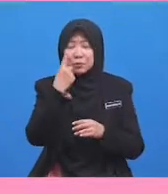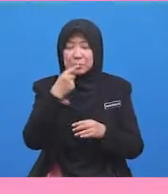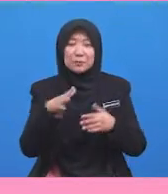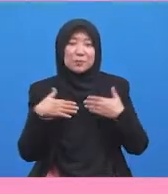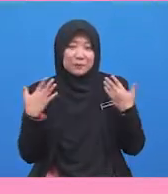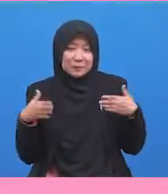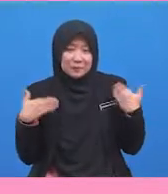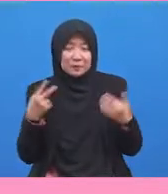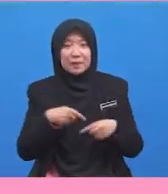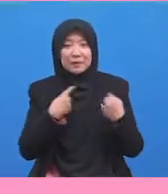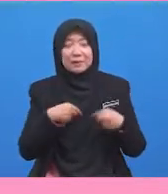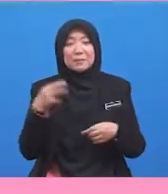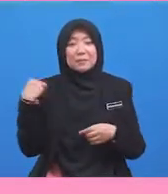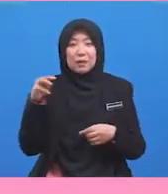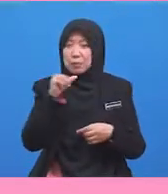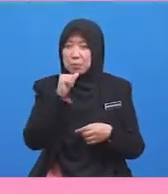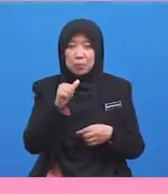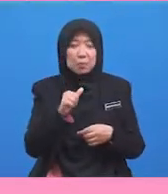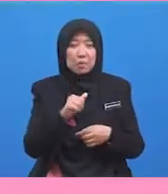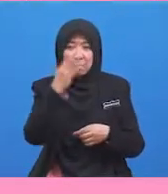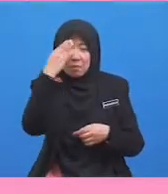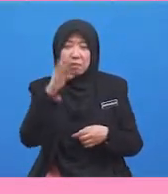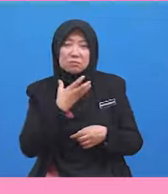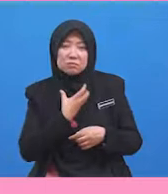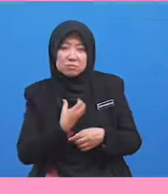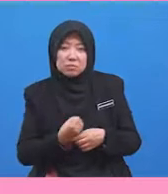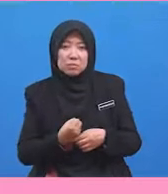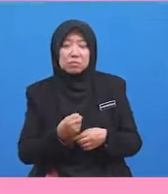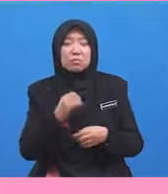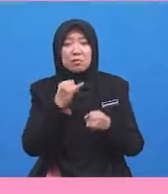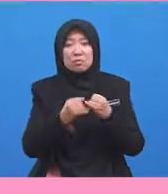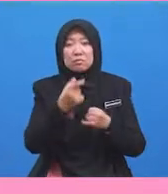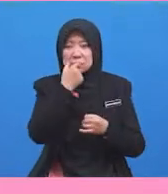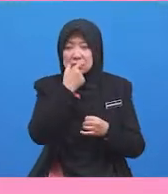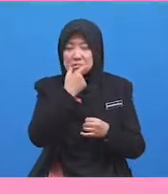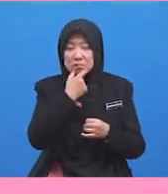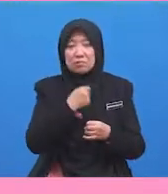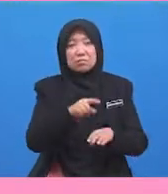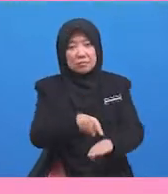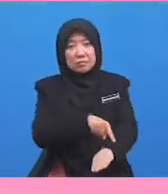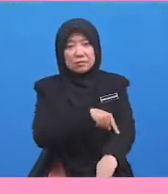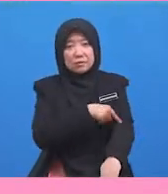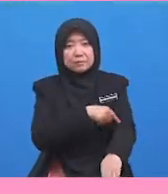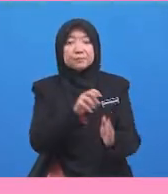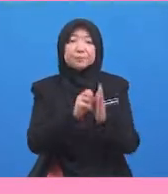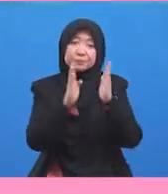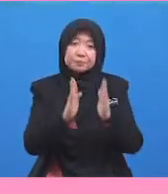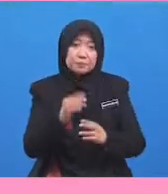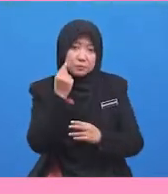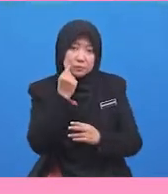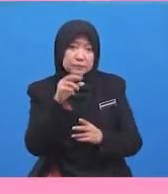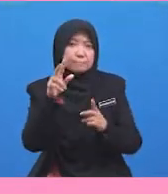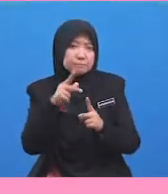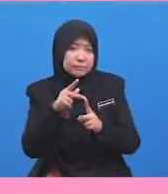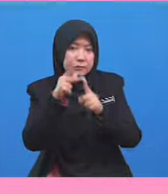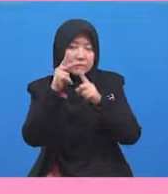mereka bukannya rasa kecewa yang mengundang kesedihan yang berpanjangan seorang gadis khususnya